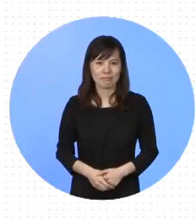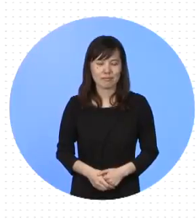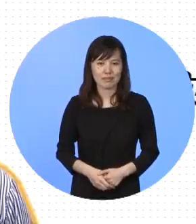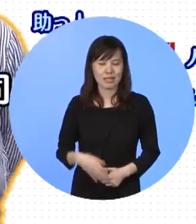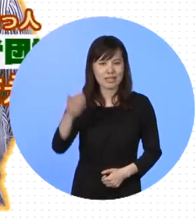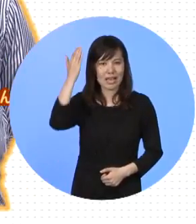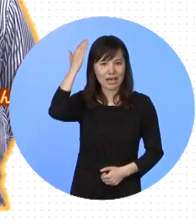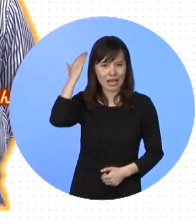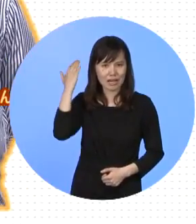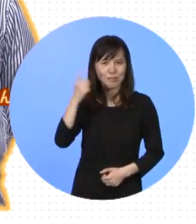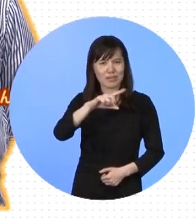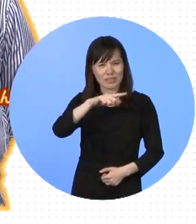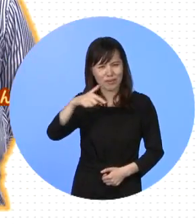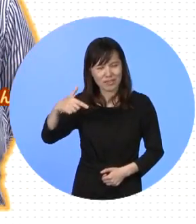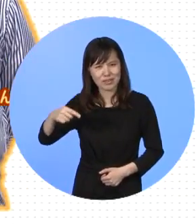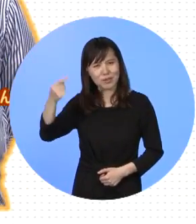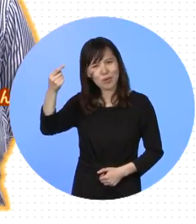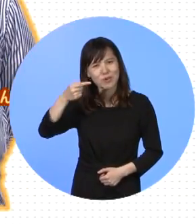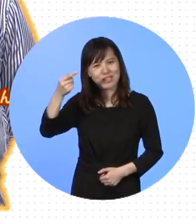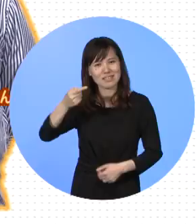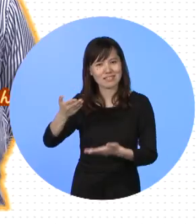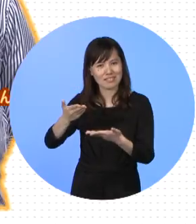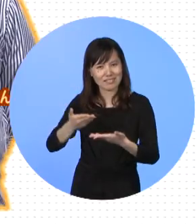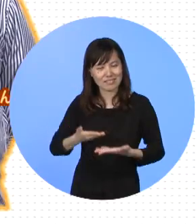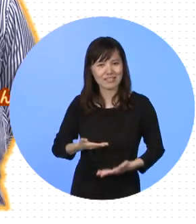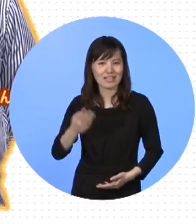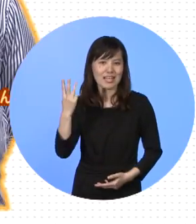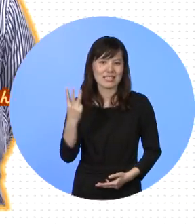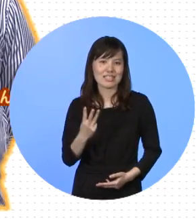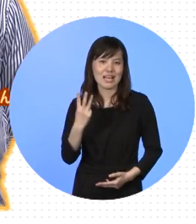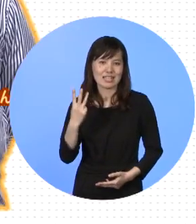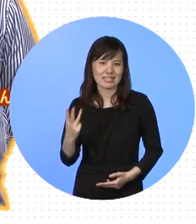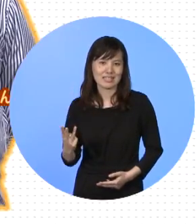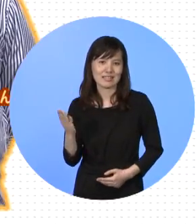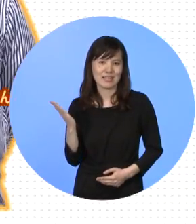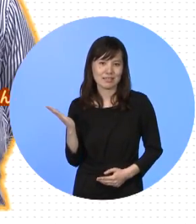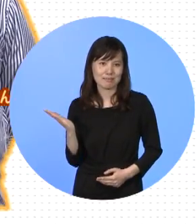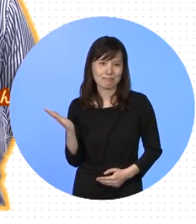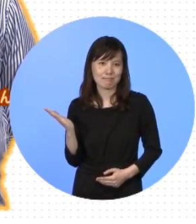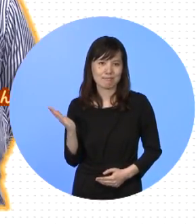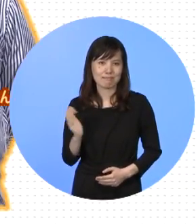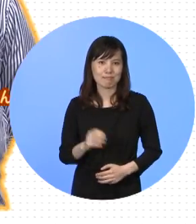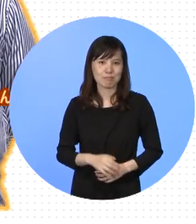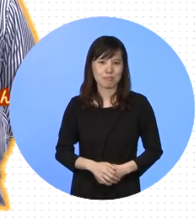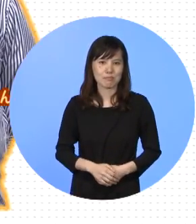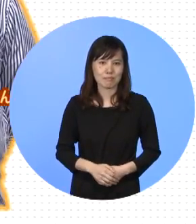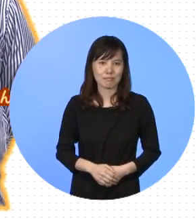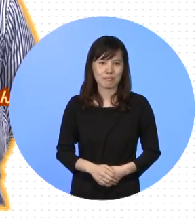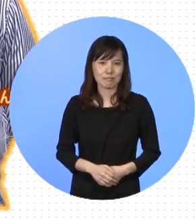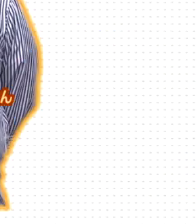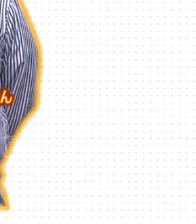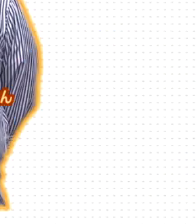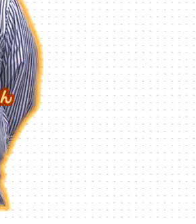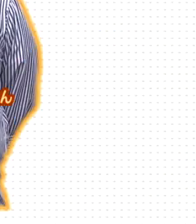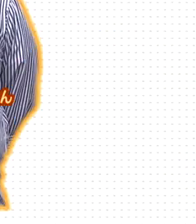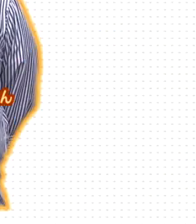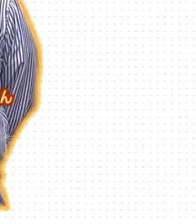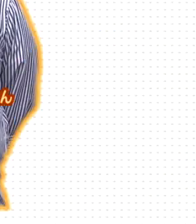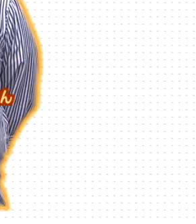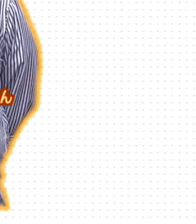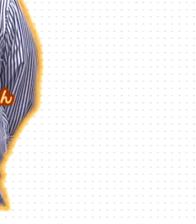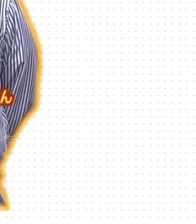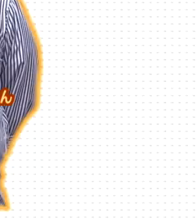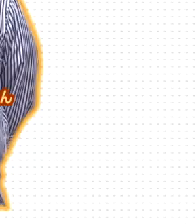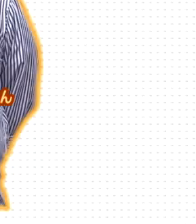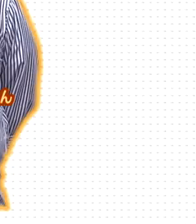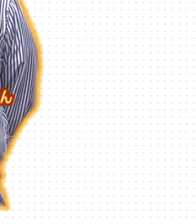前編でもたくさんの知識を披露していただいた市立博物館の早乙女健二さん、助っ人ニュータウン人の奥